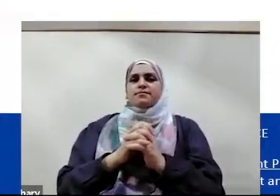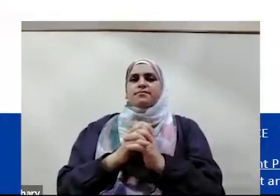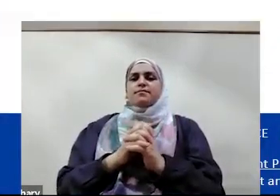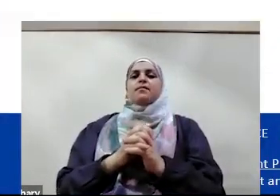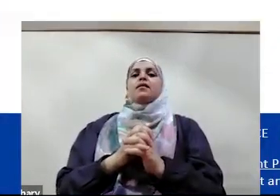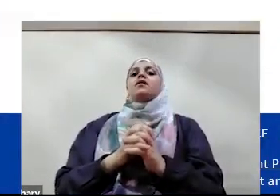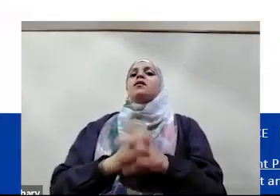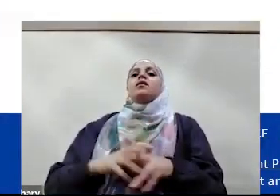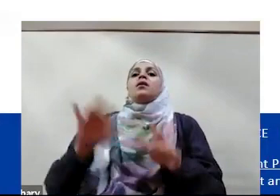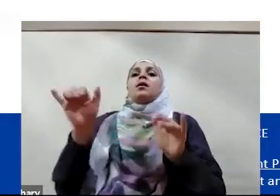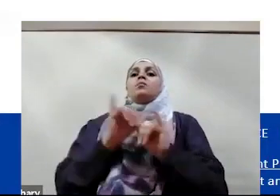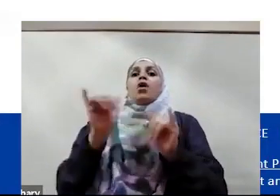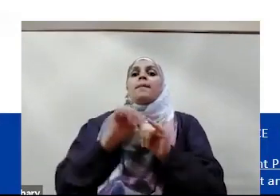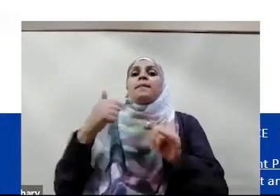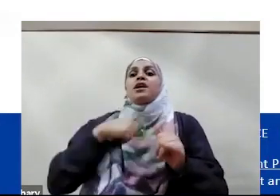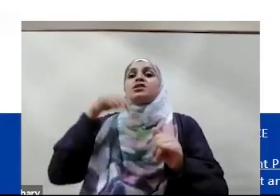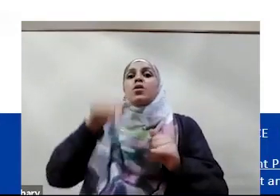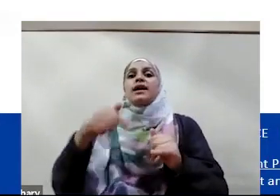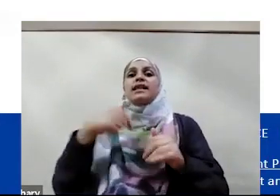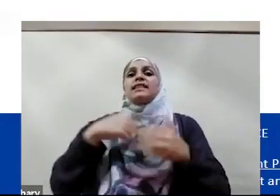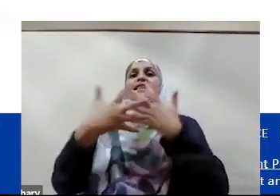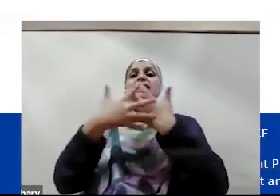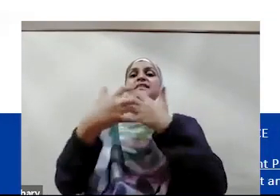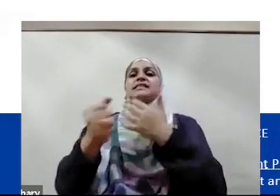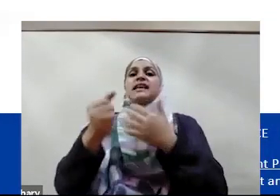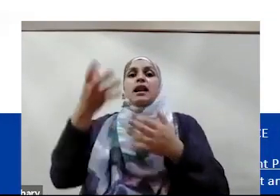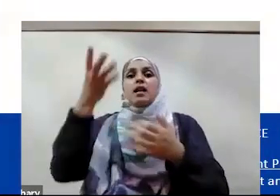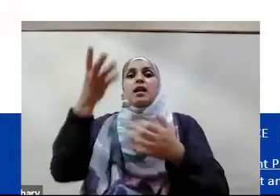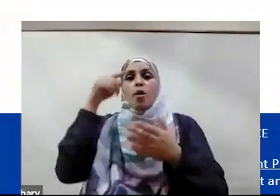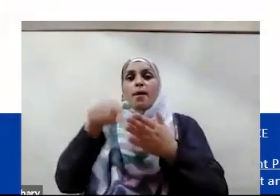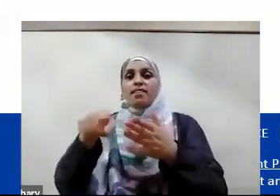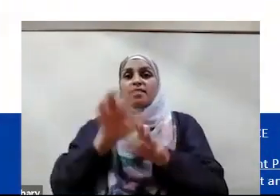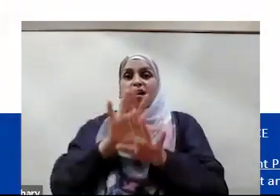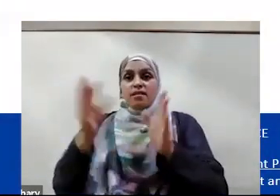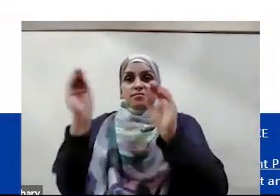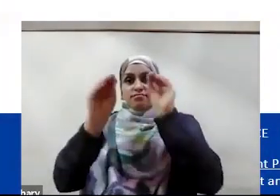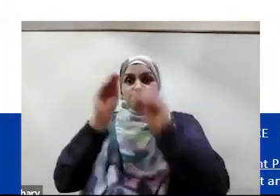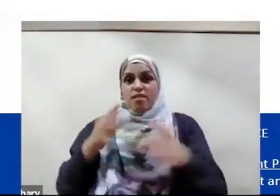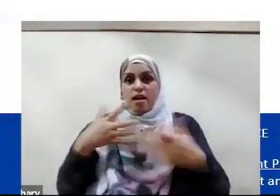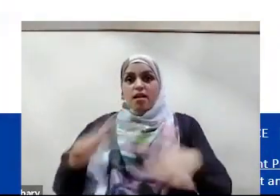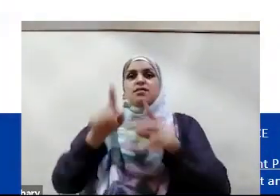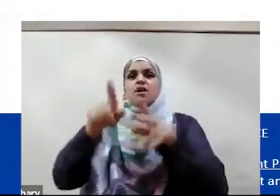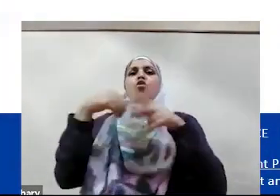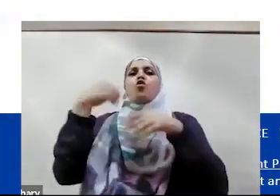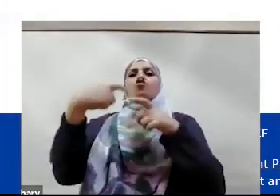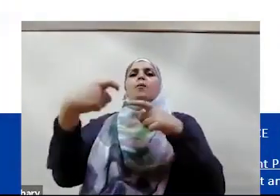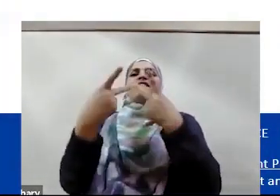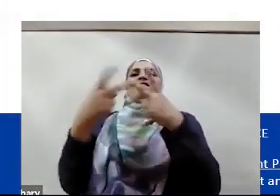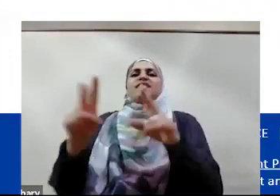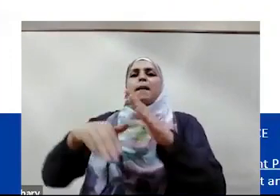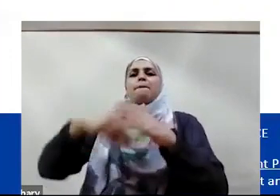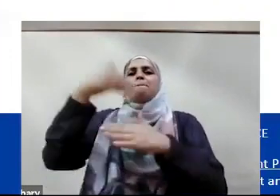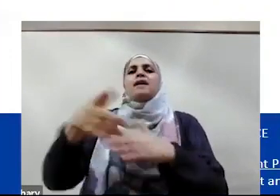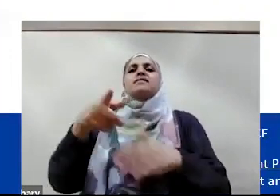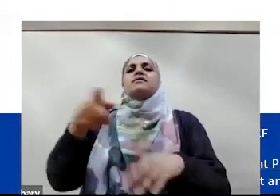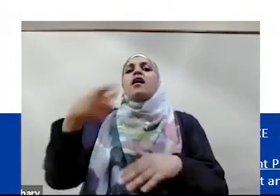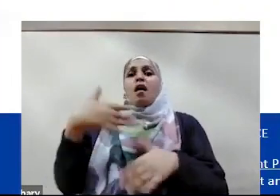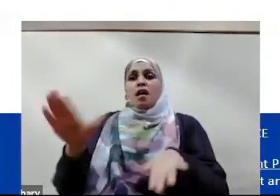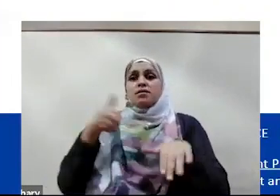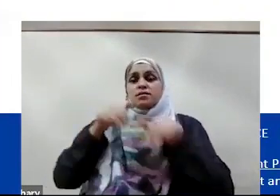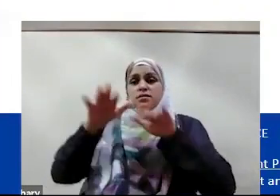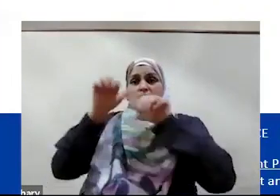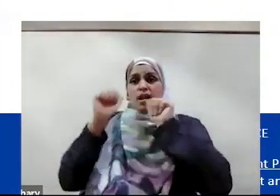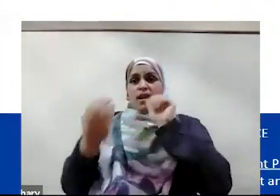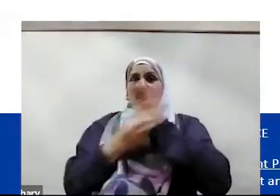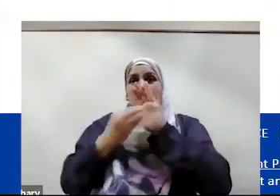مجرد ان انا بقى بسجل المعلومات دي هيفتح لي الجزء اللي بعد كده يقول لي طب انتي اخدتي مثلا بكالوريوس من جامعة القاهرة، ارفقي